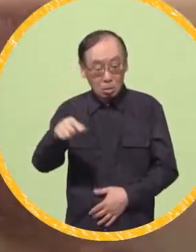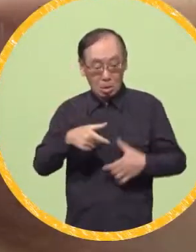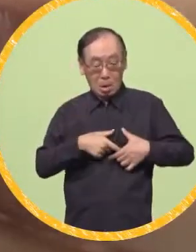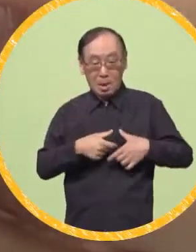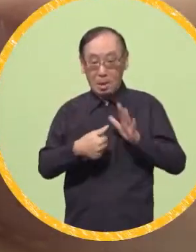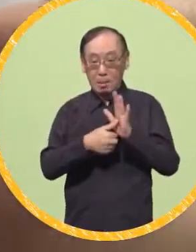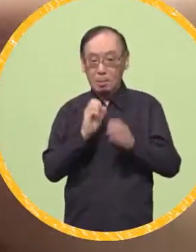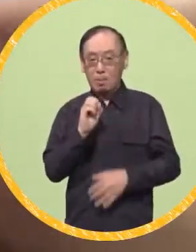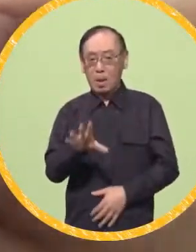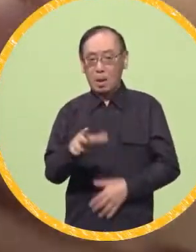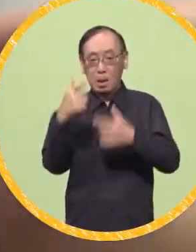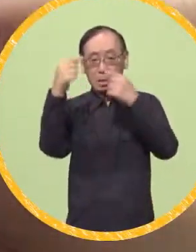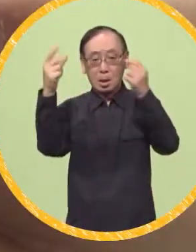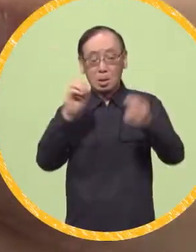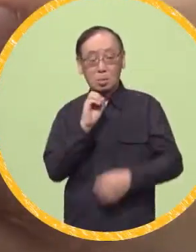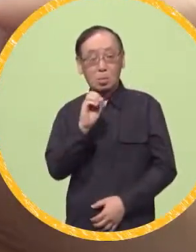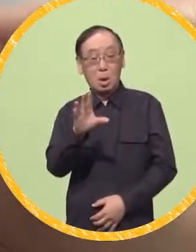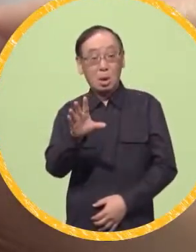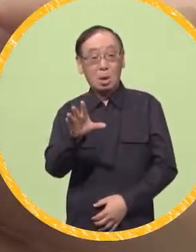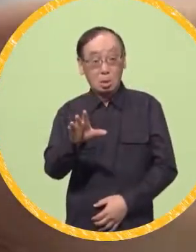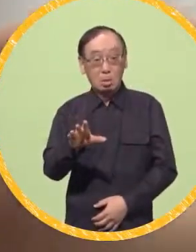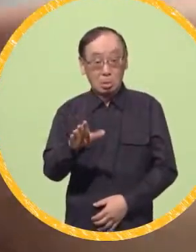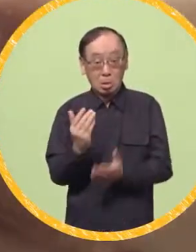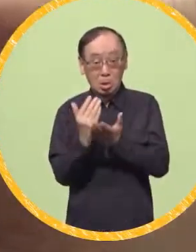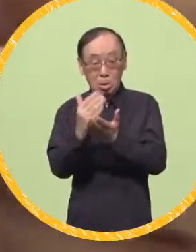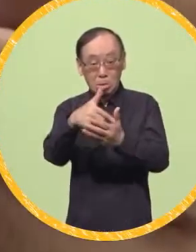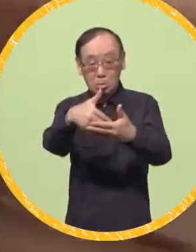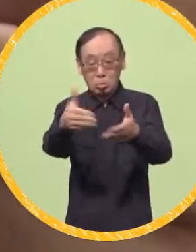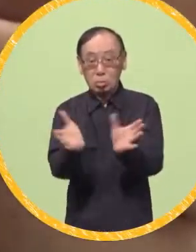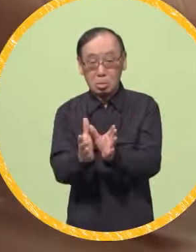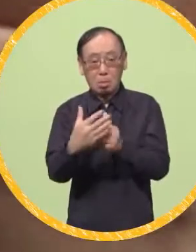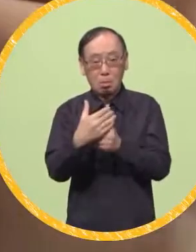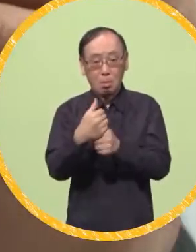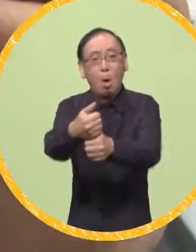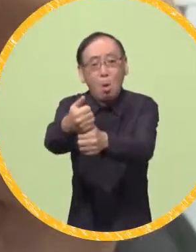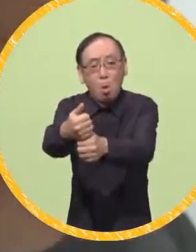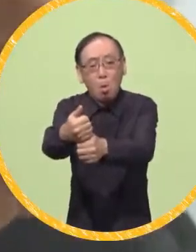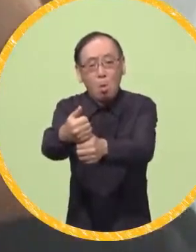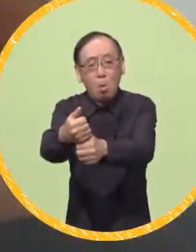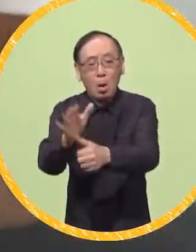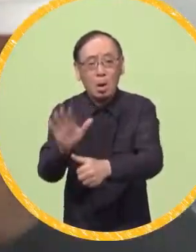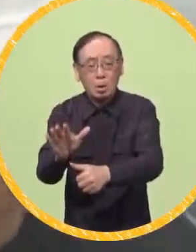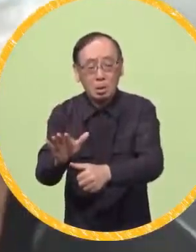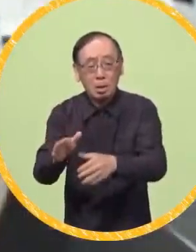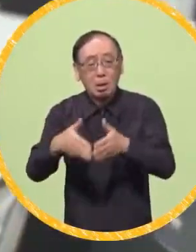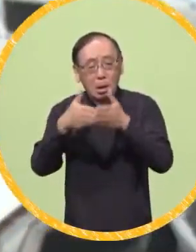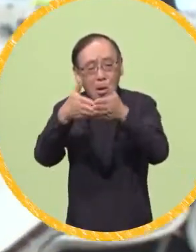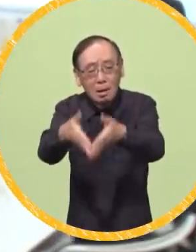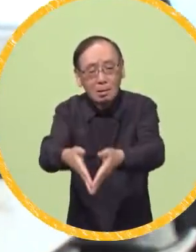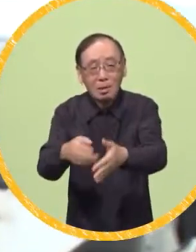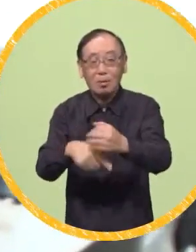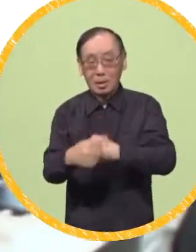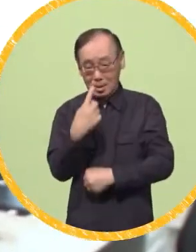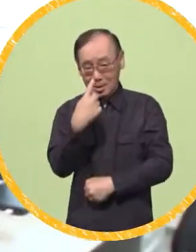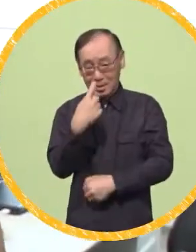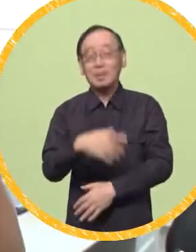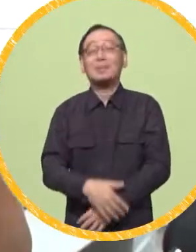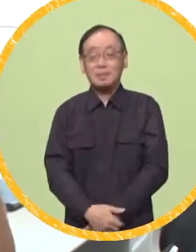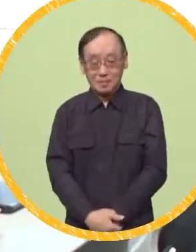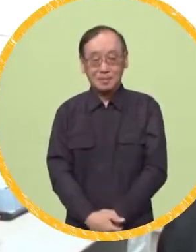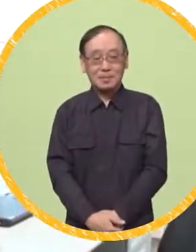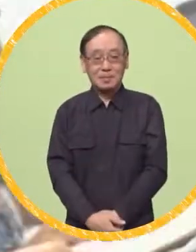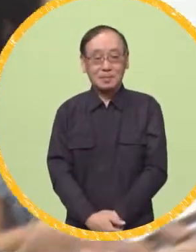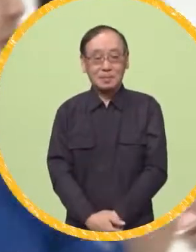に父この名前になったところ物資に連れて行かれてしまいましたそこからセーリングというですね将棋にあなたをめり込んでしまって今に至る